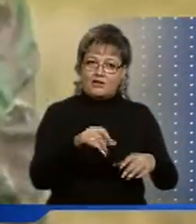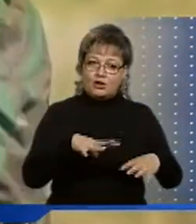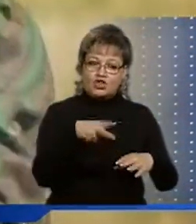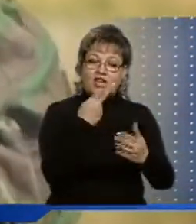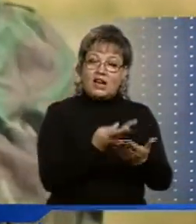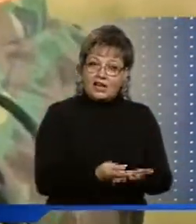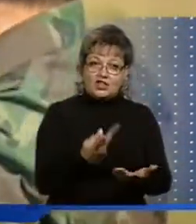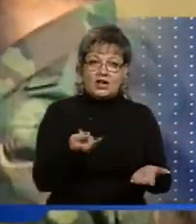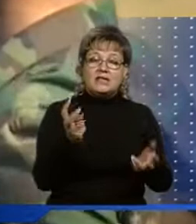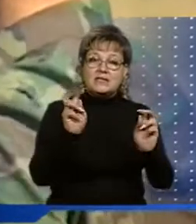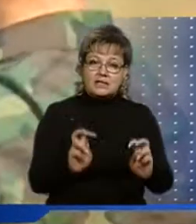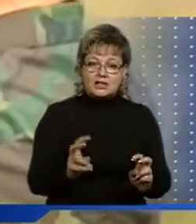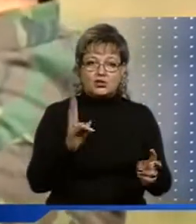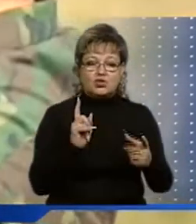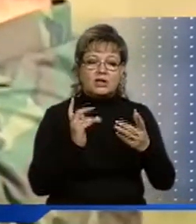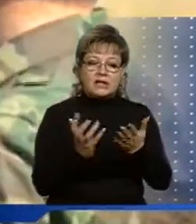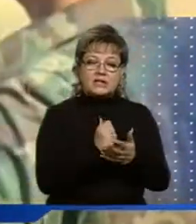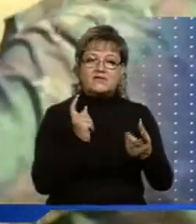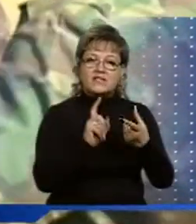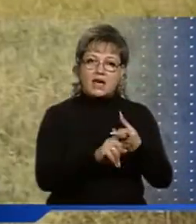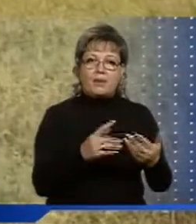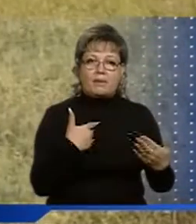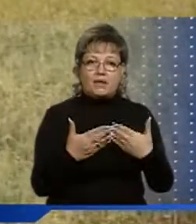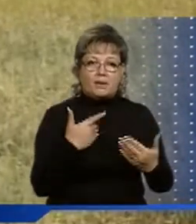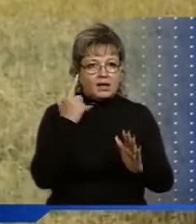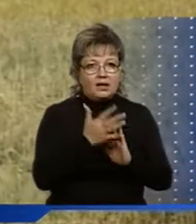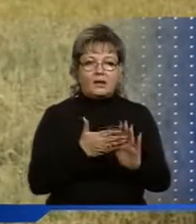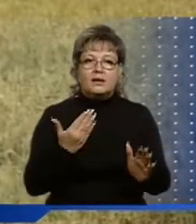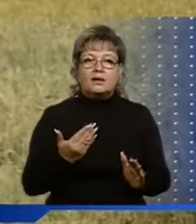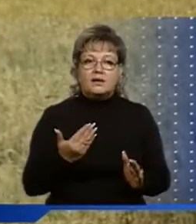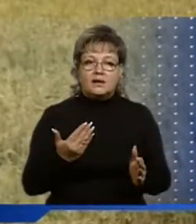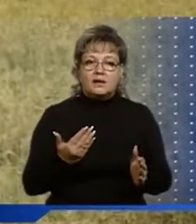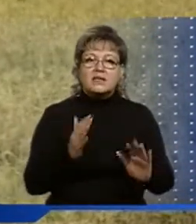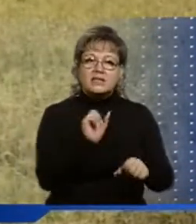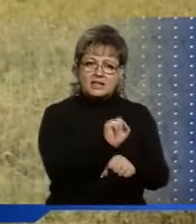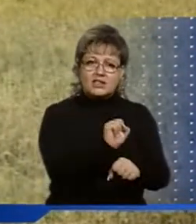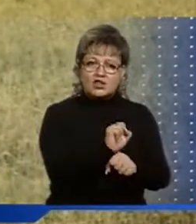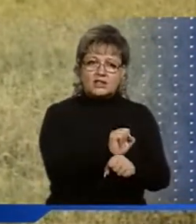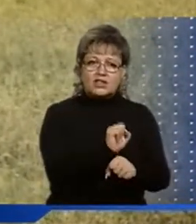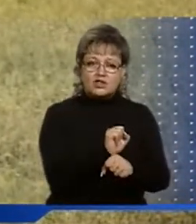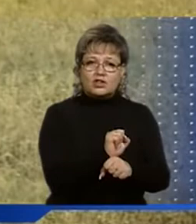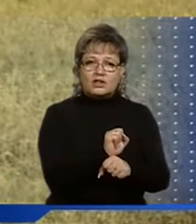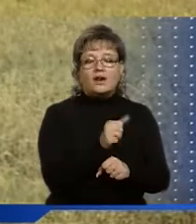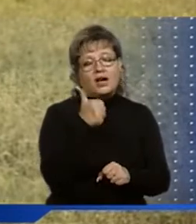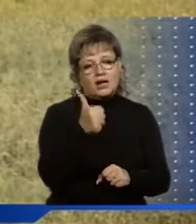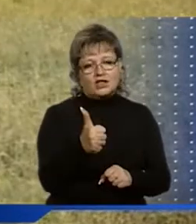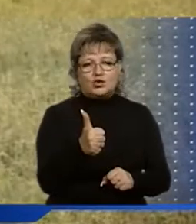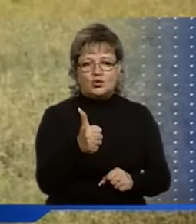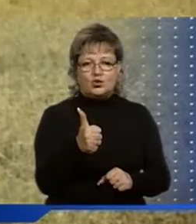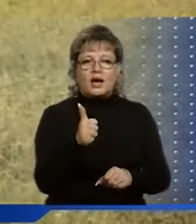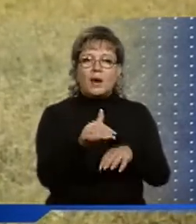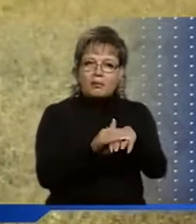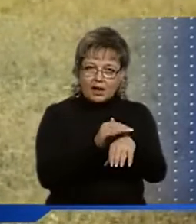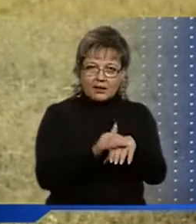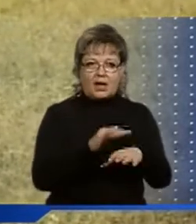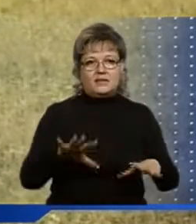или сесть, необходимо найти с ней взаимопонимание. Раз, и задержи, придержите. Хорошо,